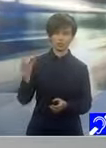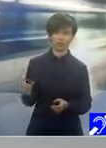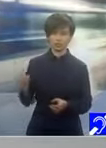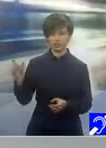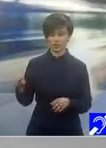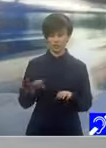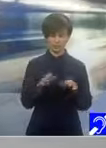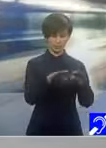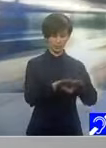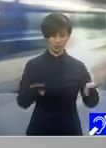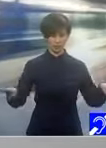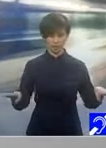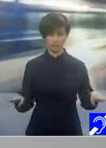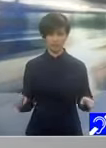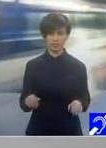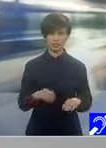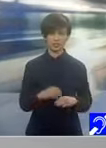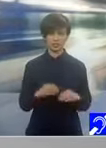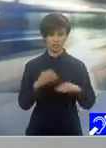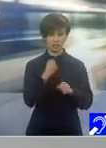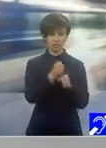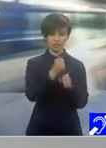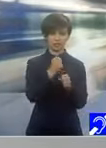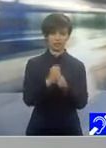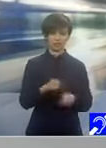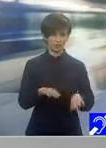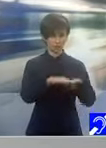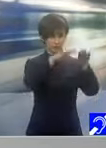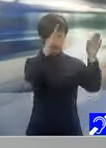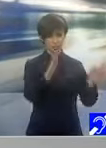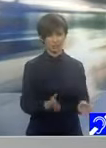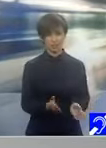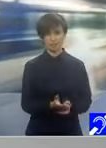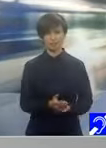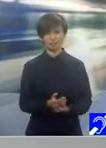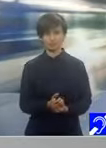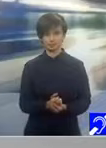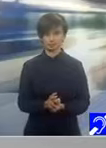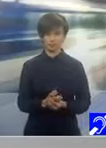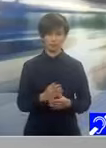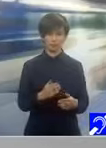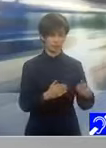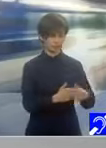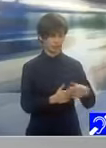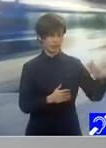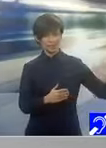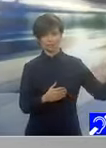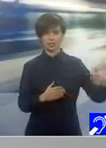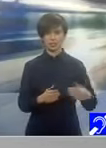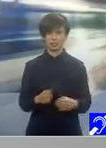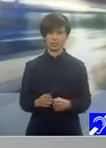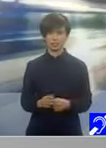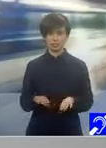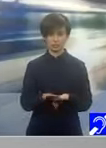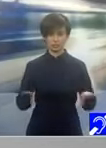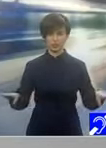fundației trebuiesc refăcute în totalitate, în special la prispa laterală și prispa din față. Fundația